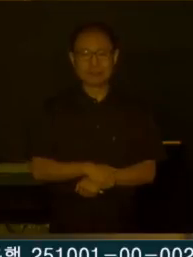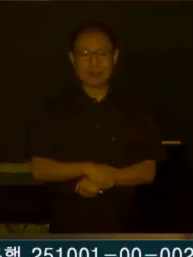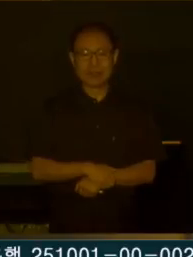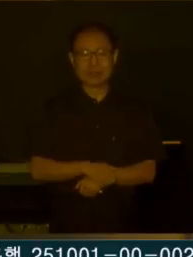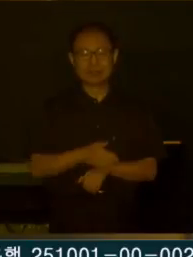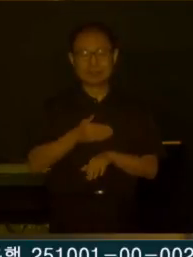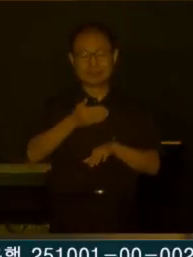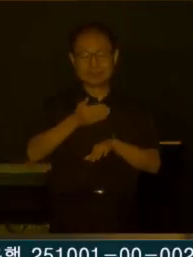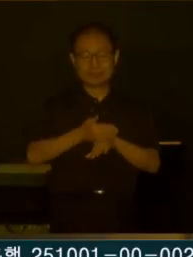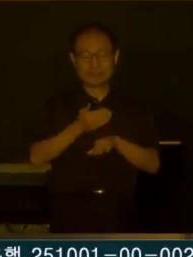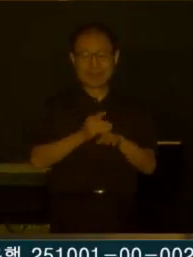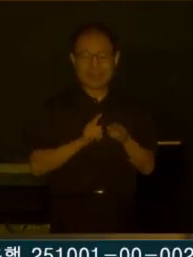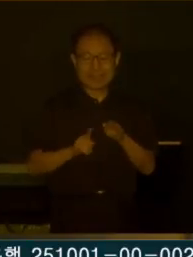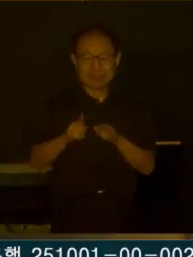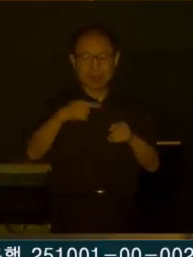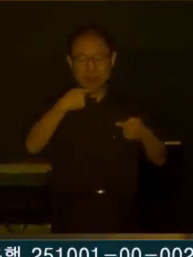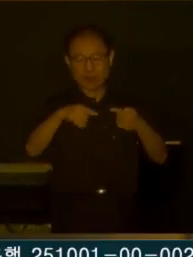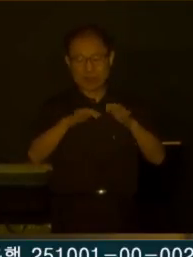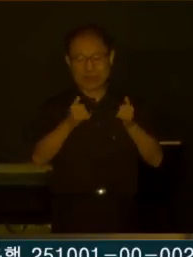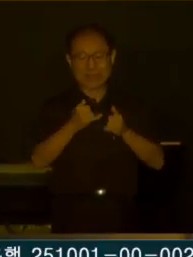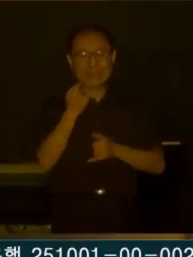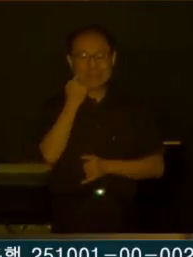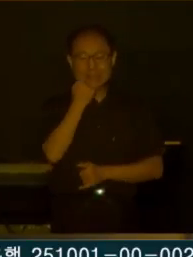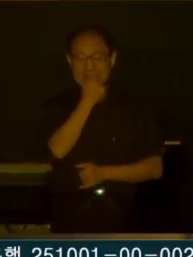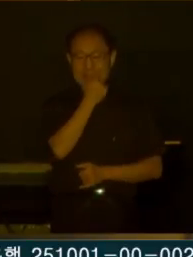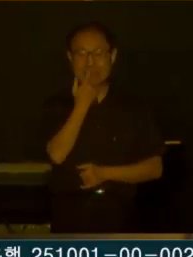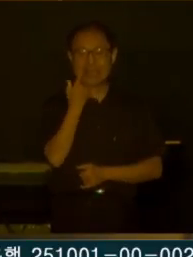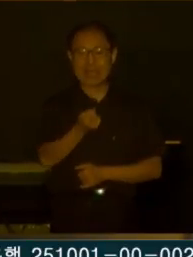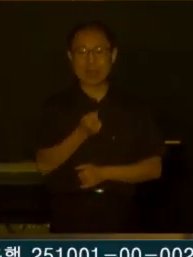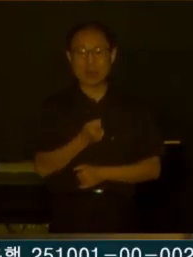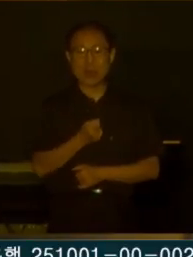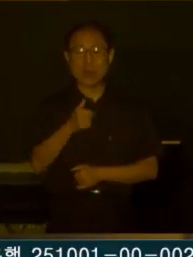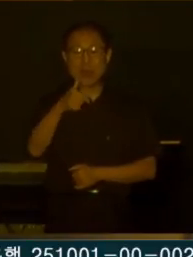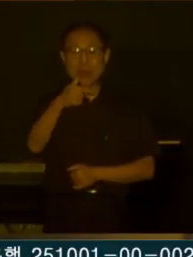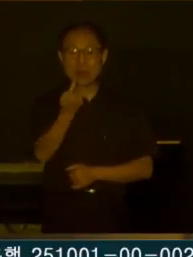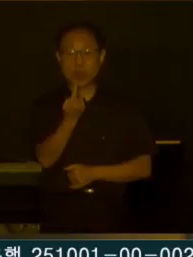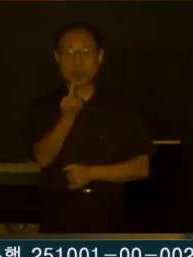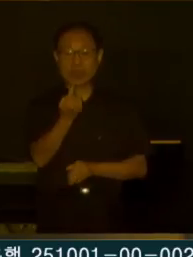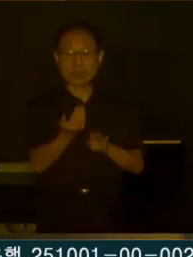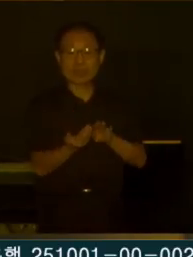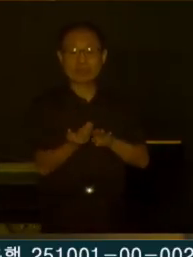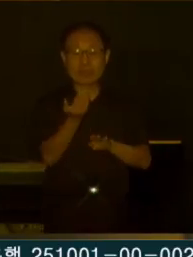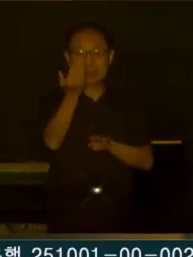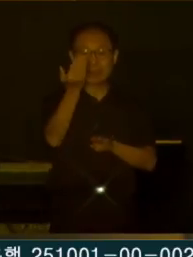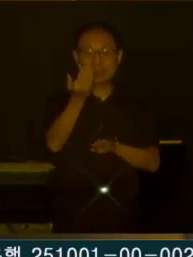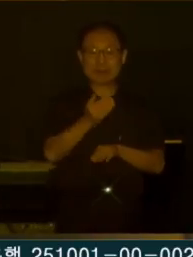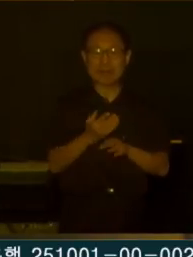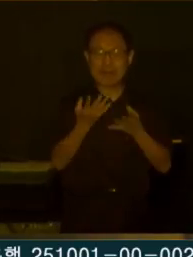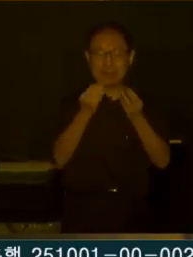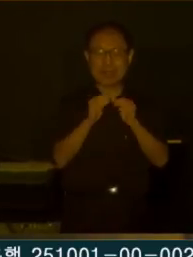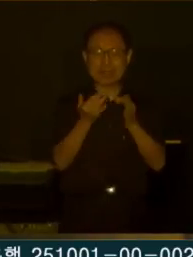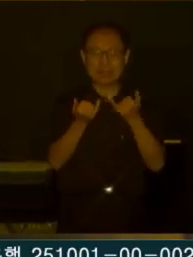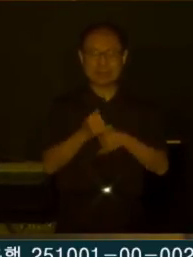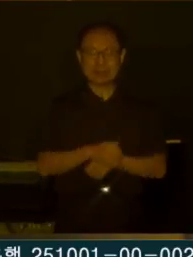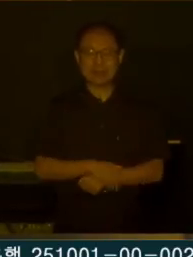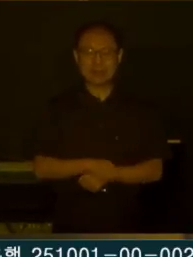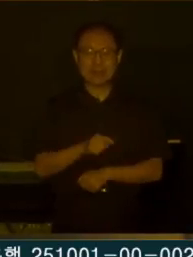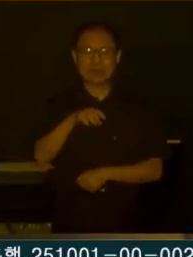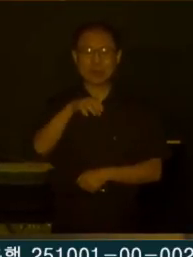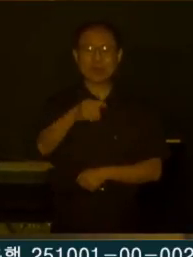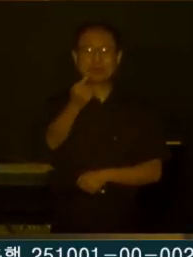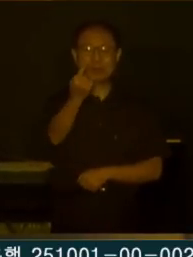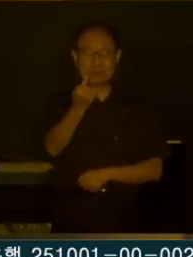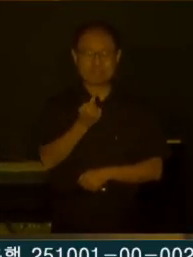고맙습니다. 진보 정치의 산 증인이고 노회찬의 선배였던 많은 분들이 이곳에